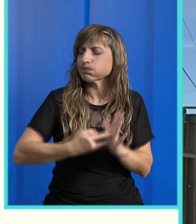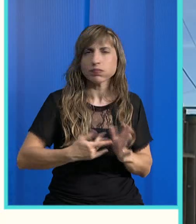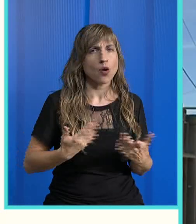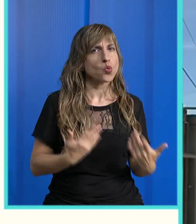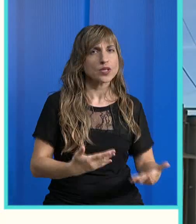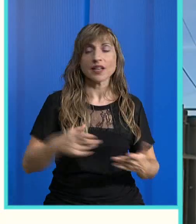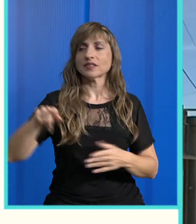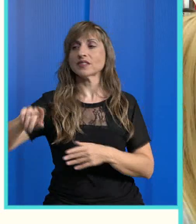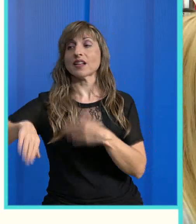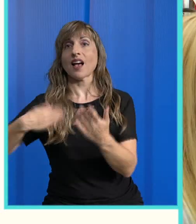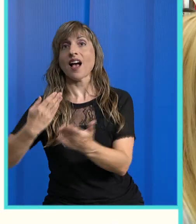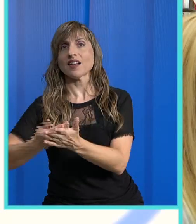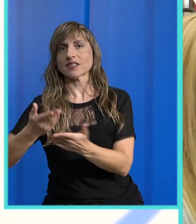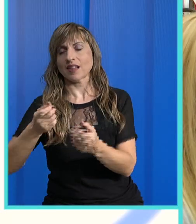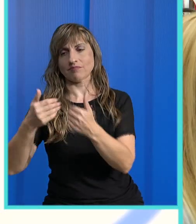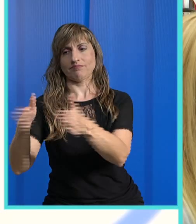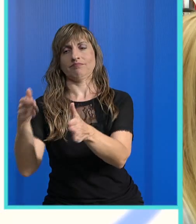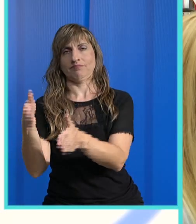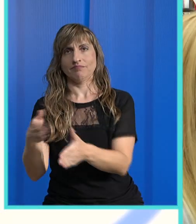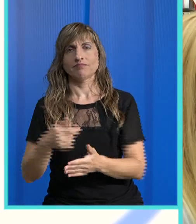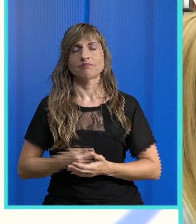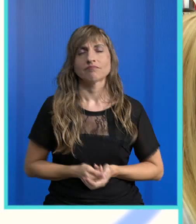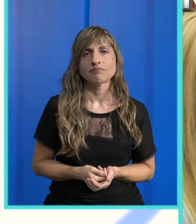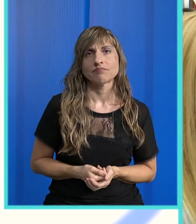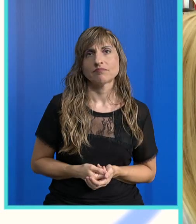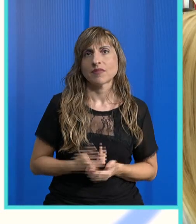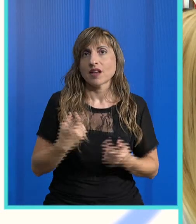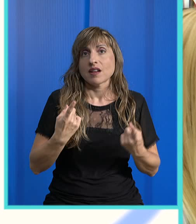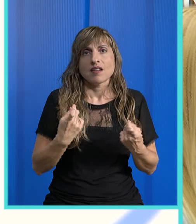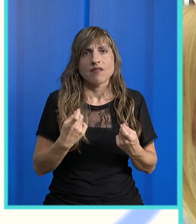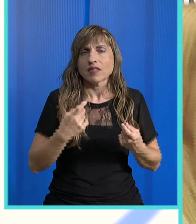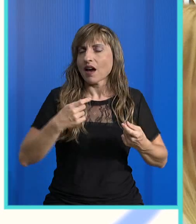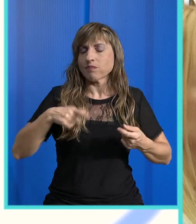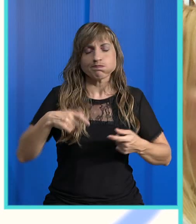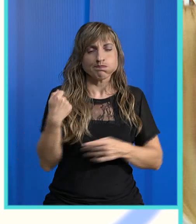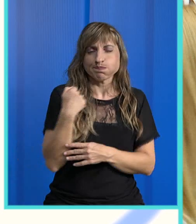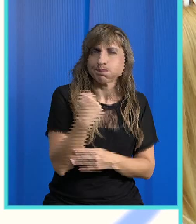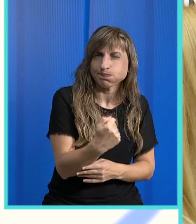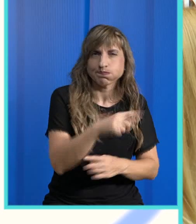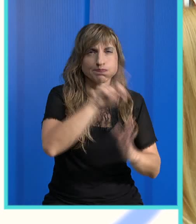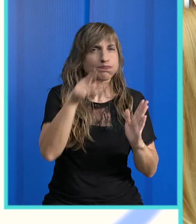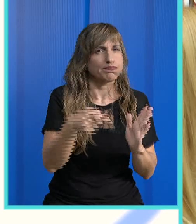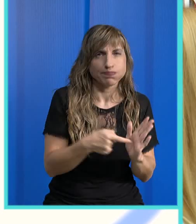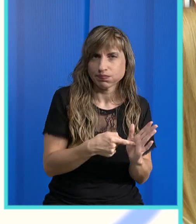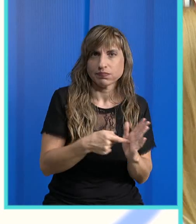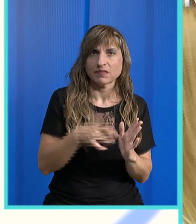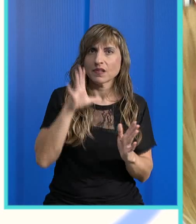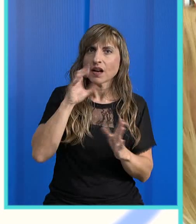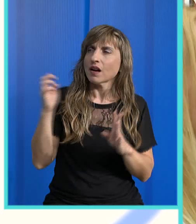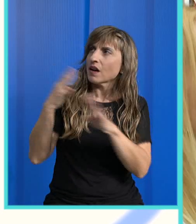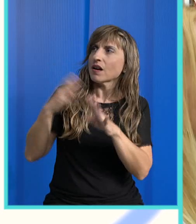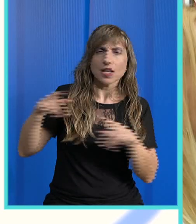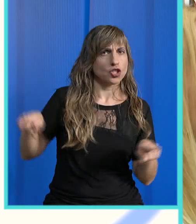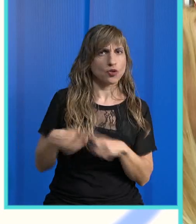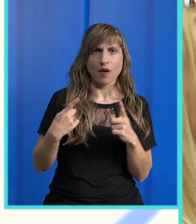seu d'Eines Canel. Fem tot el possible per resoldre els problemes que fa tants anys que Rossegueu, sigui qui sigui quin ha sigut el responsable